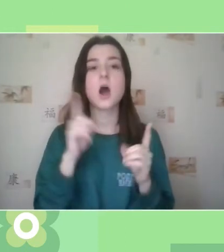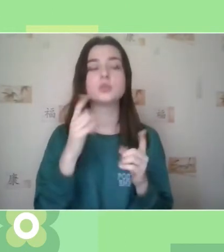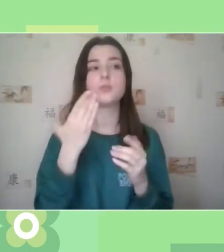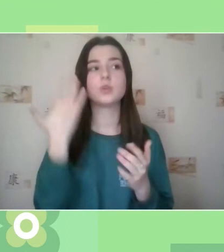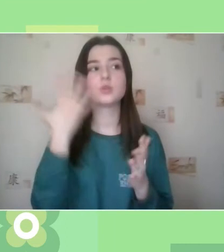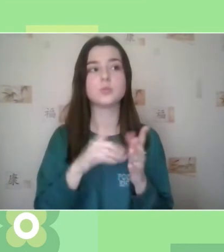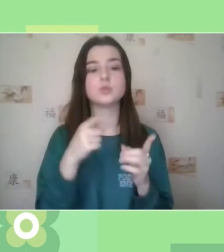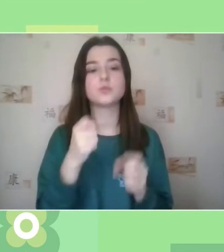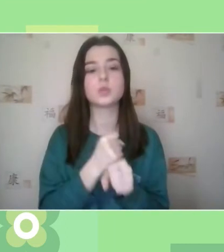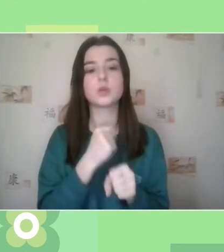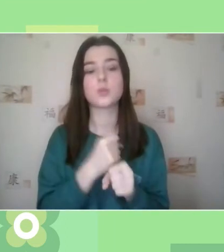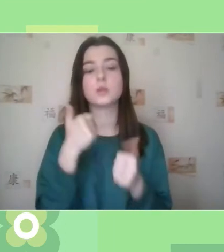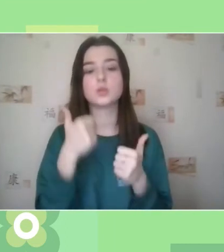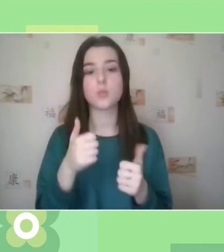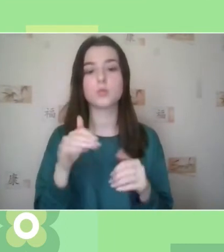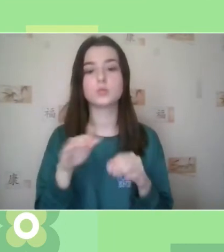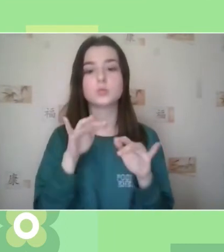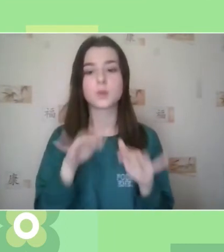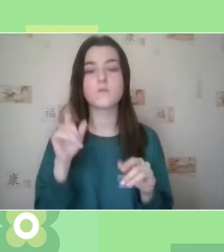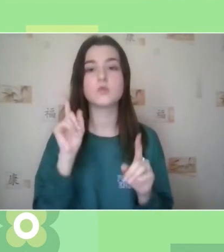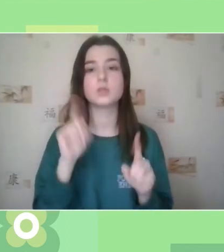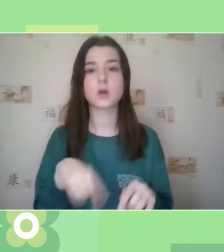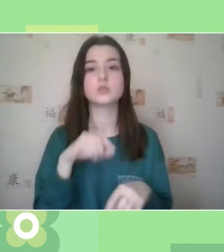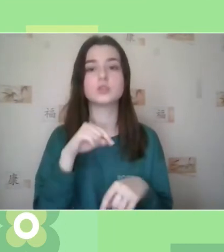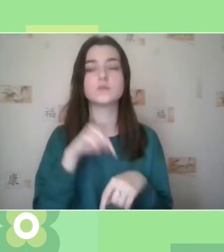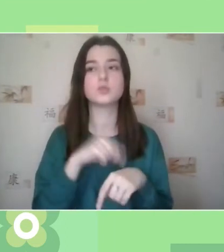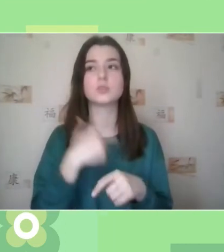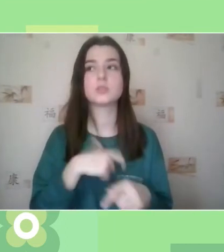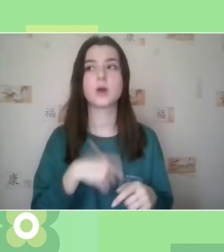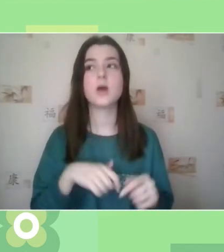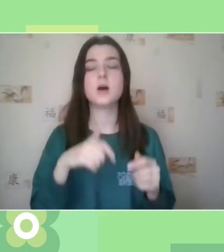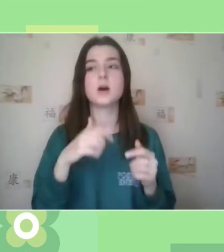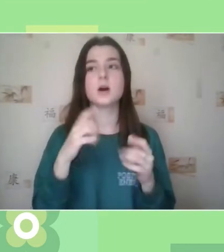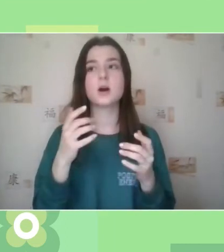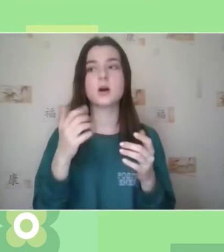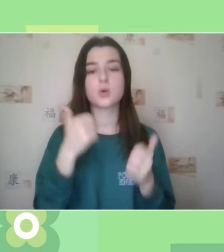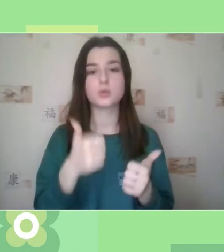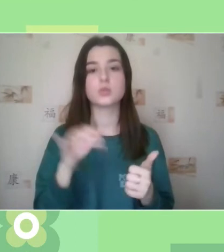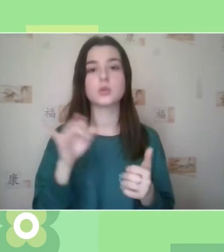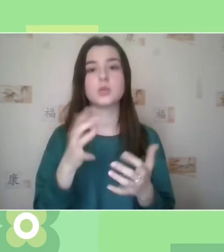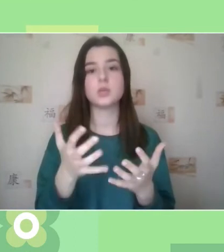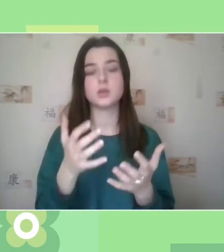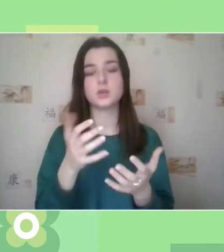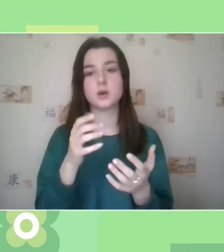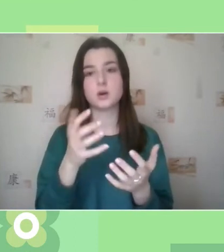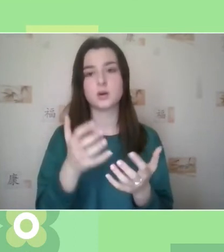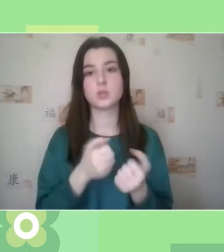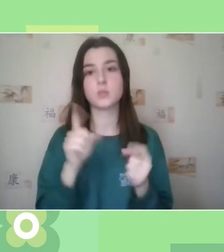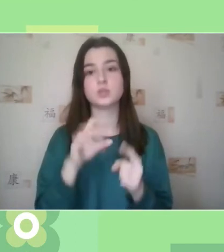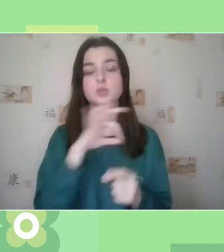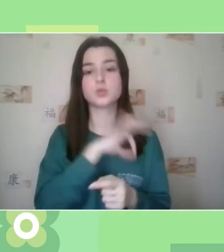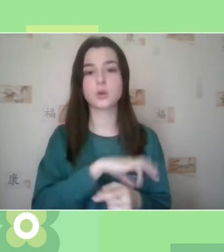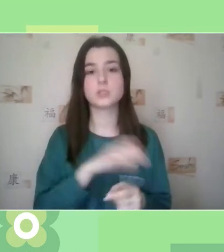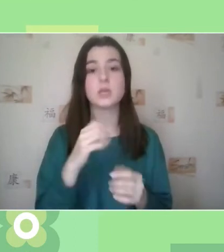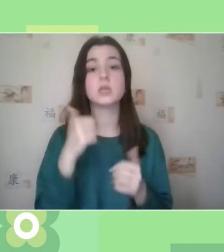добру справу і що це допомагає їм також відчути себе добре і отримати щось корисне. Дуже добре, коли захід не